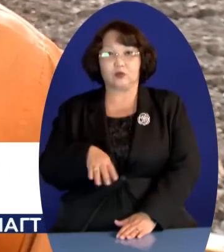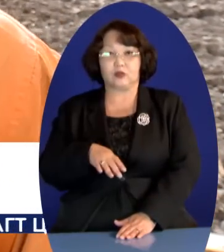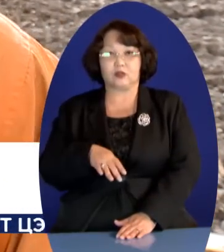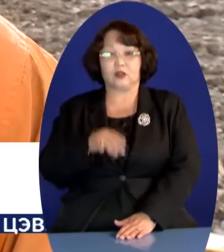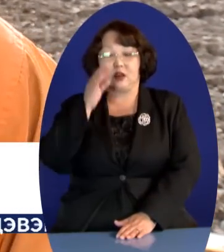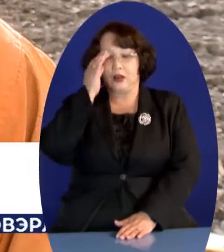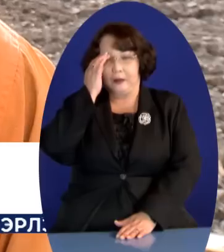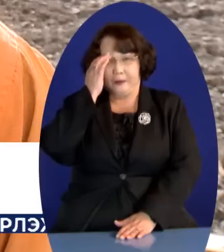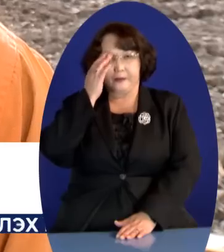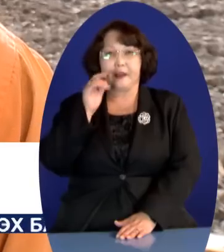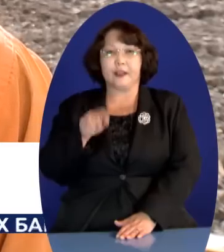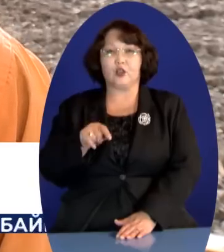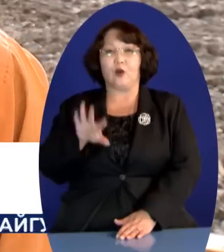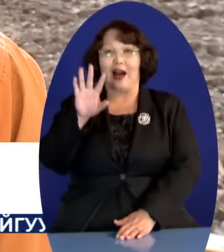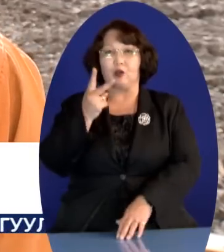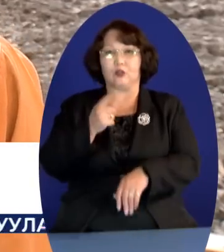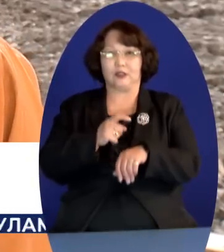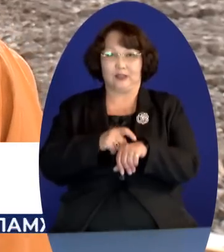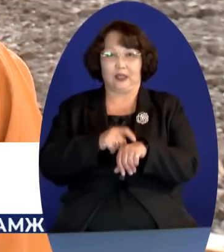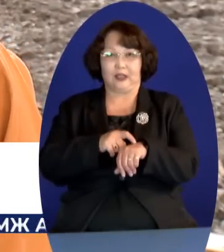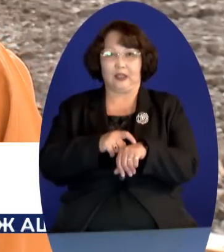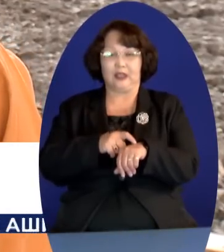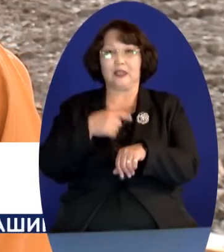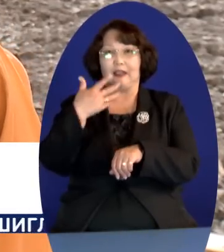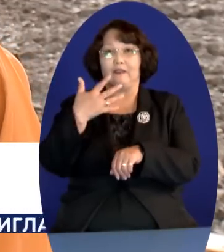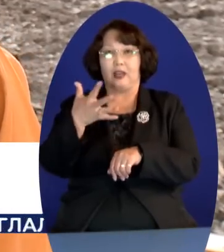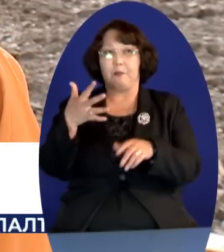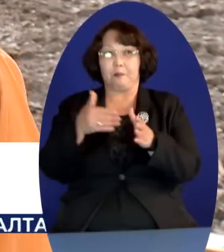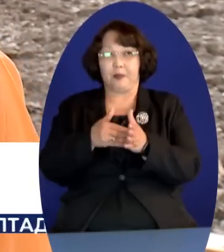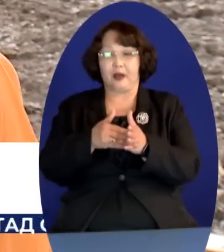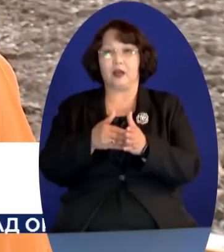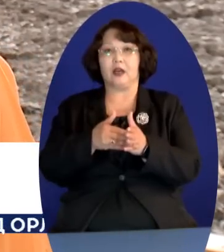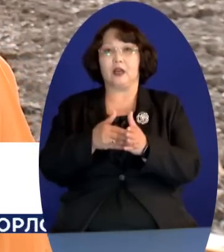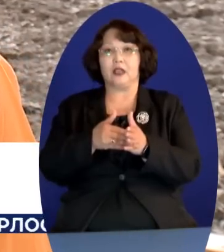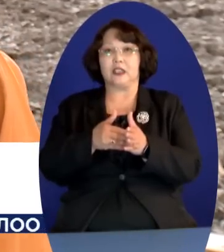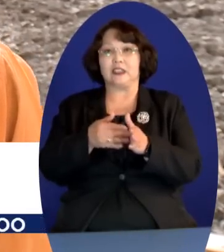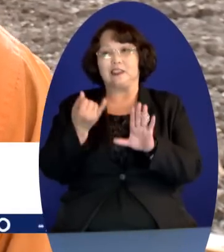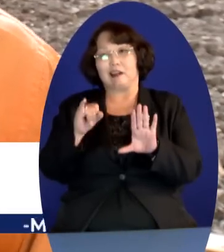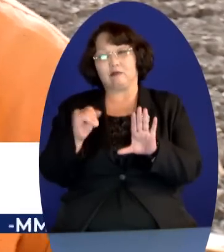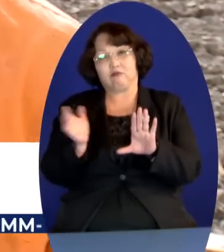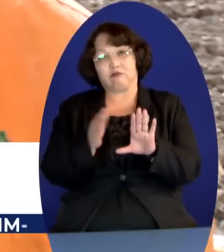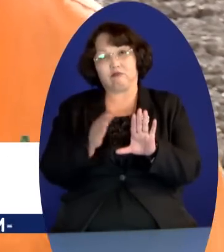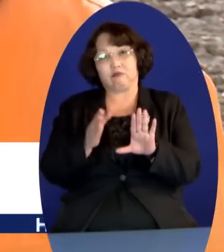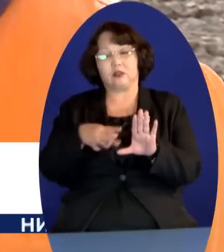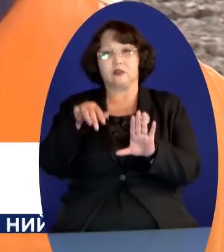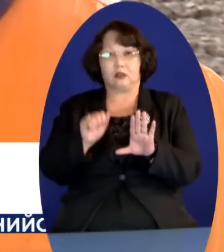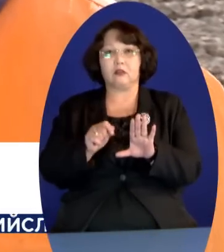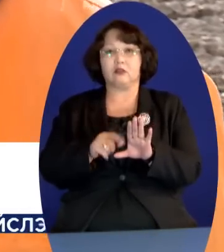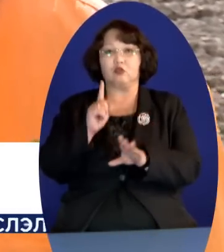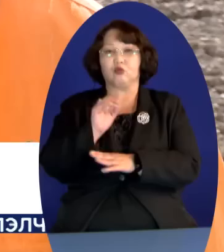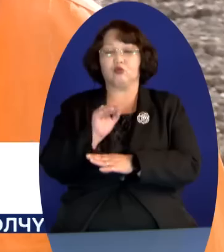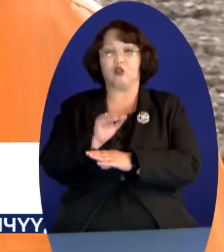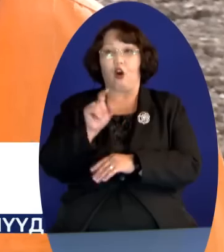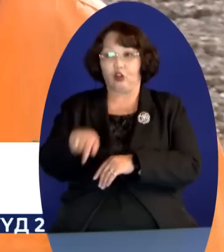олонгод 12 цагийн 55,000 тэгээд 60 орнд байсан. Одоо бол